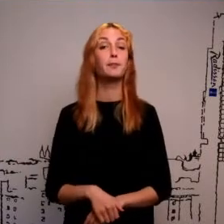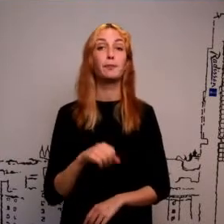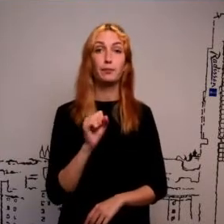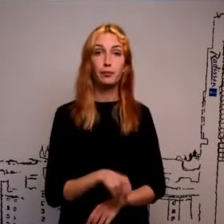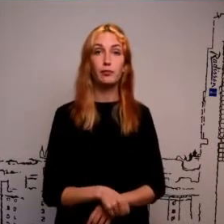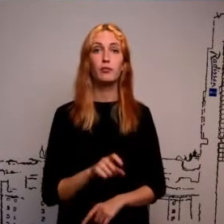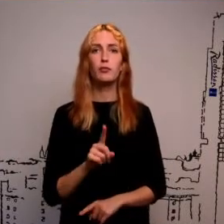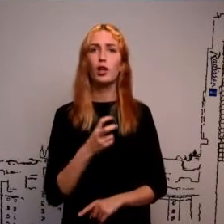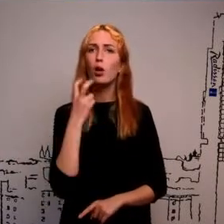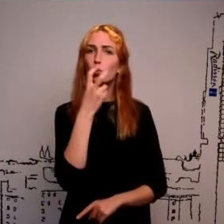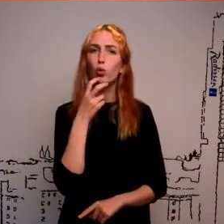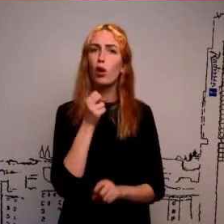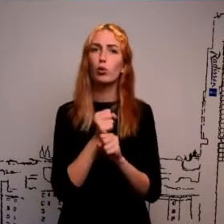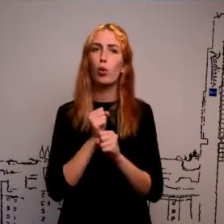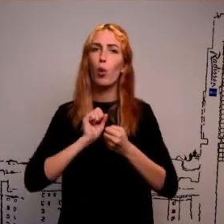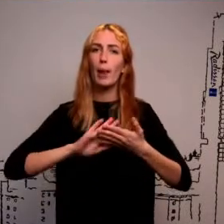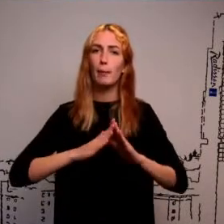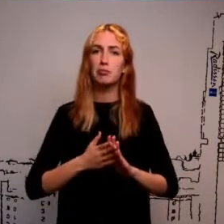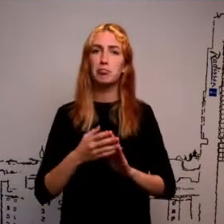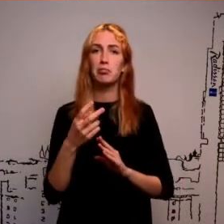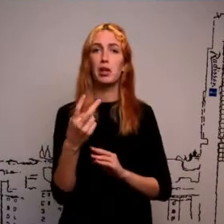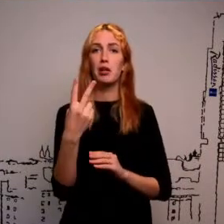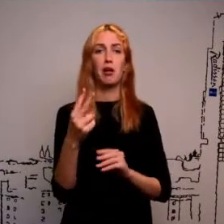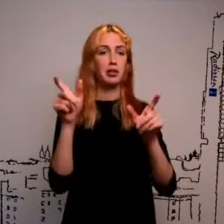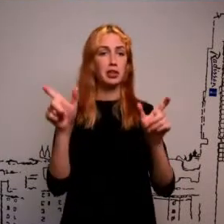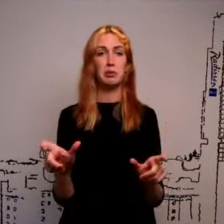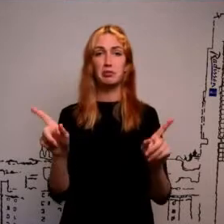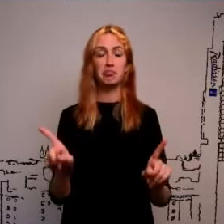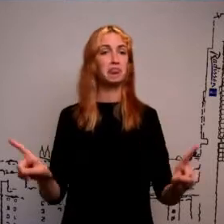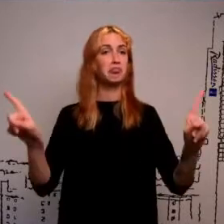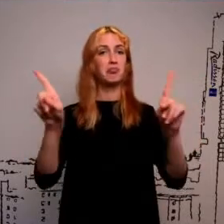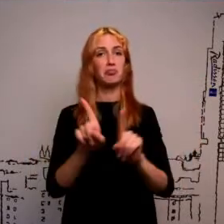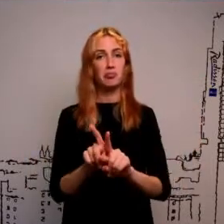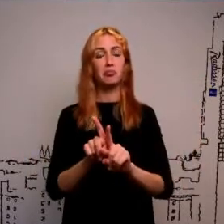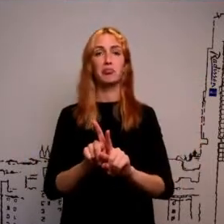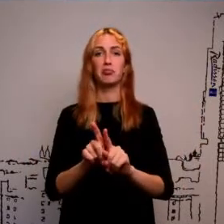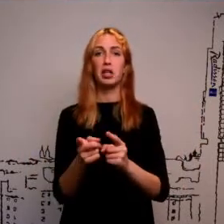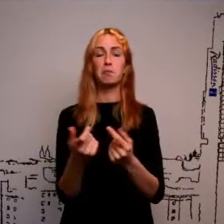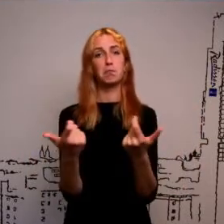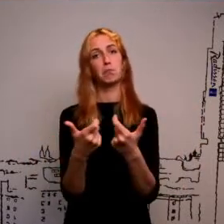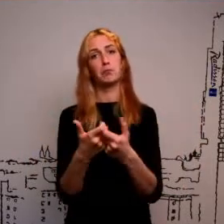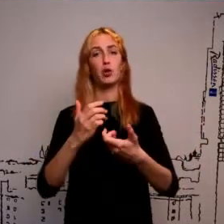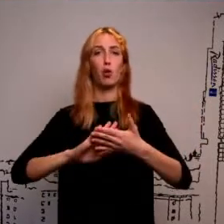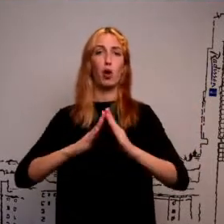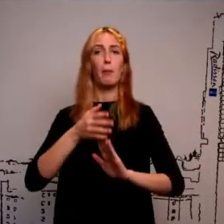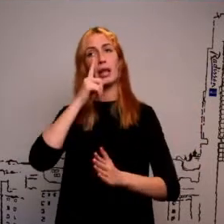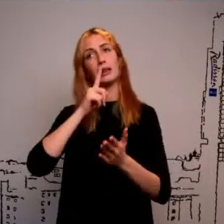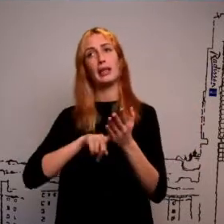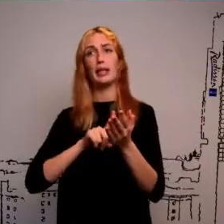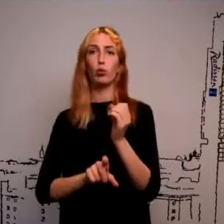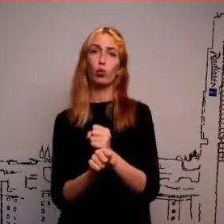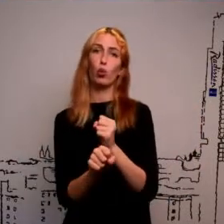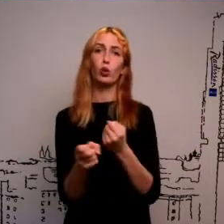Aga suuline tööleping? Kaks inimest saavad ruumis kokku, lepivad kokku, et töötame sellistel tingimustel